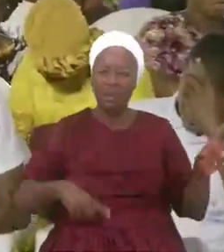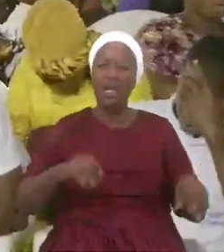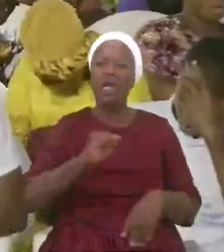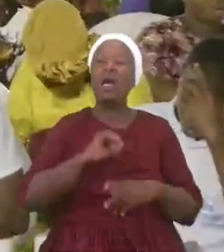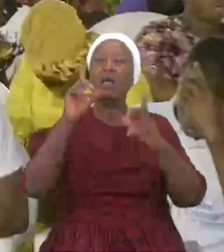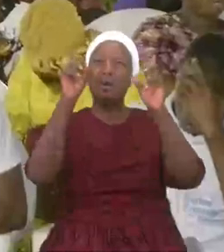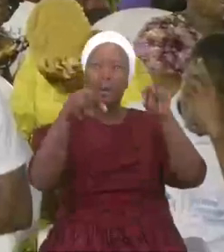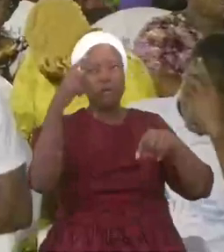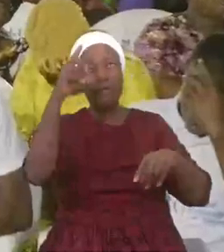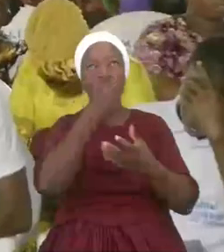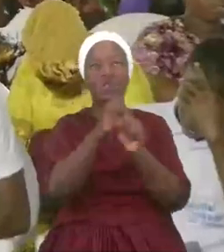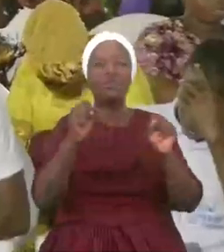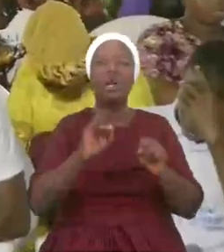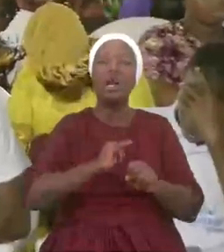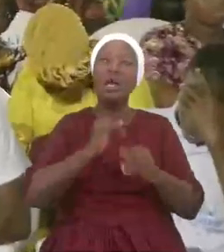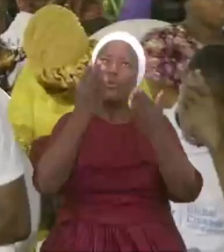oui